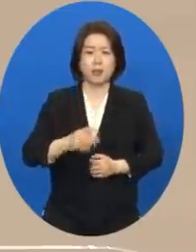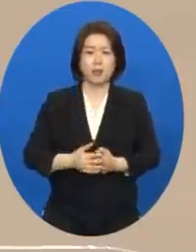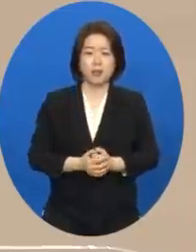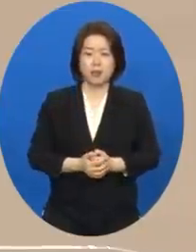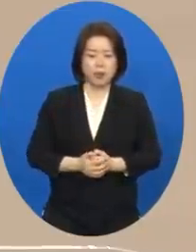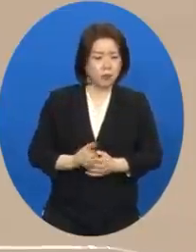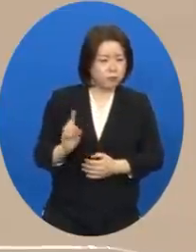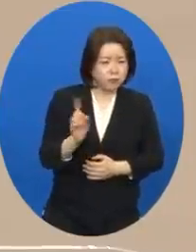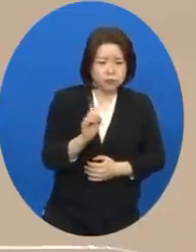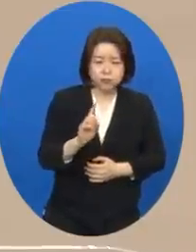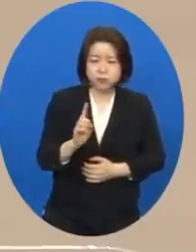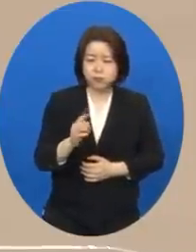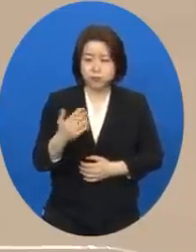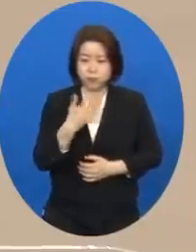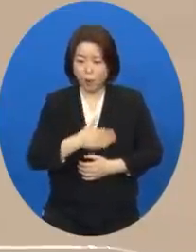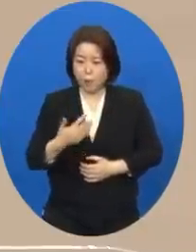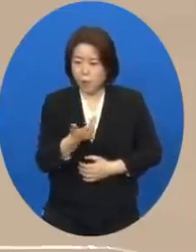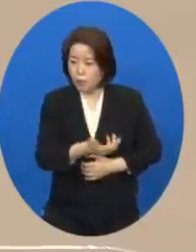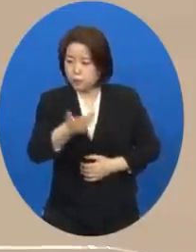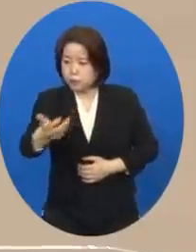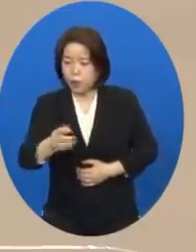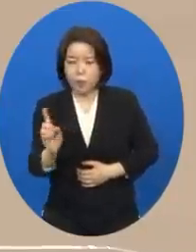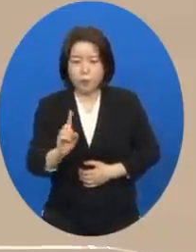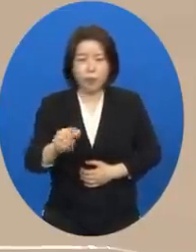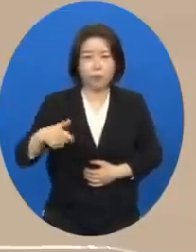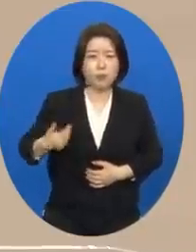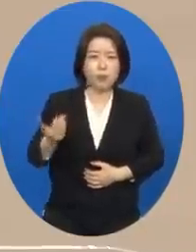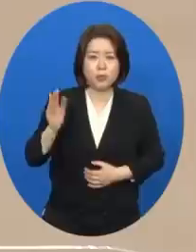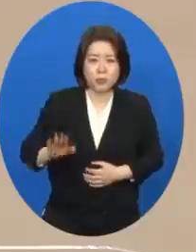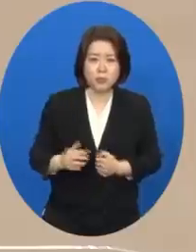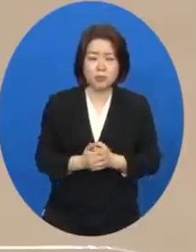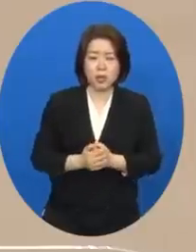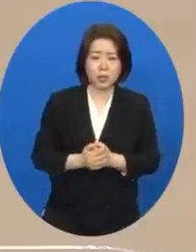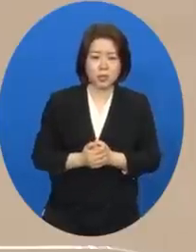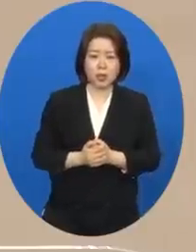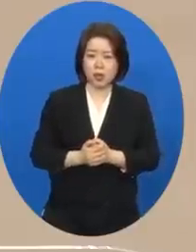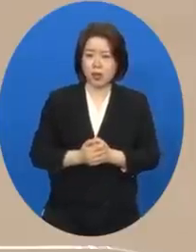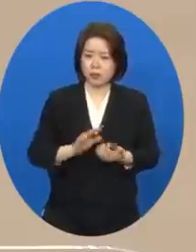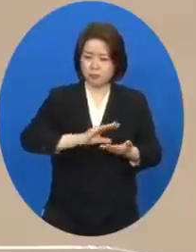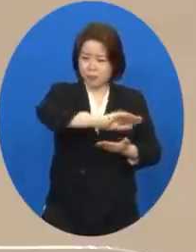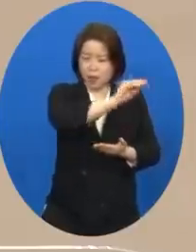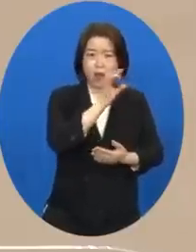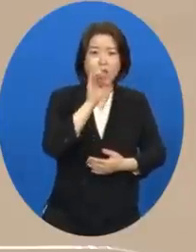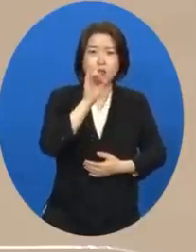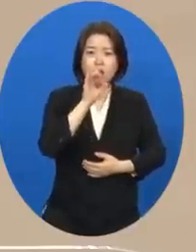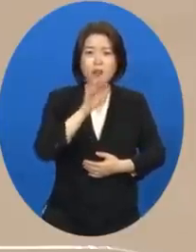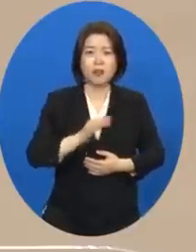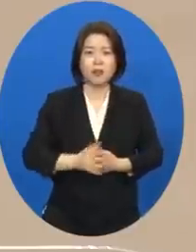터치 예수님의 시신이 어디 있는지 모르지만 그냥 갈 수가 없다니까